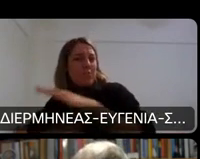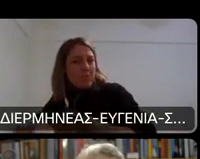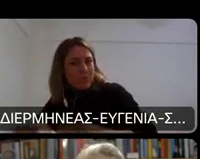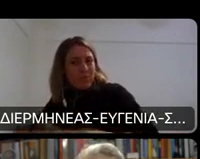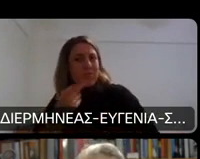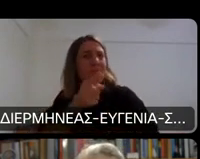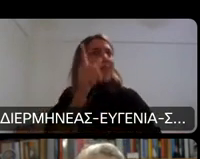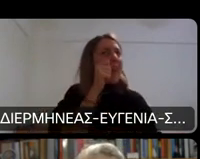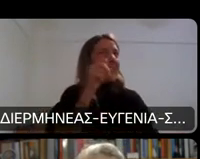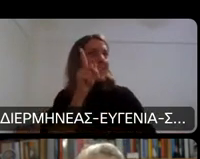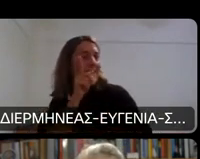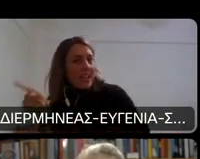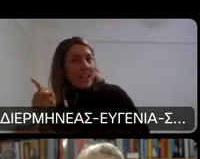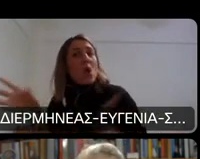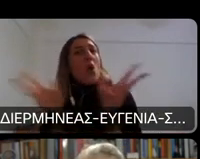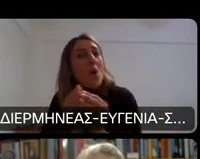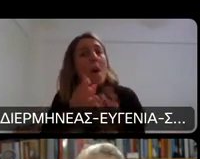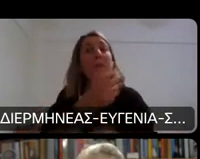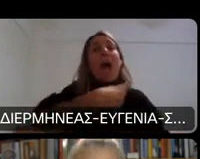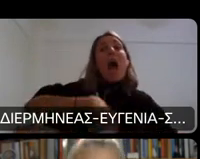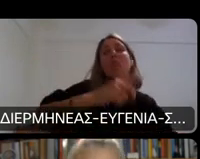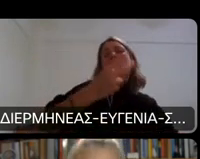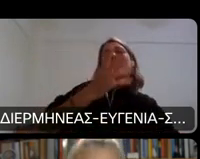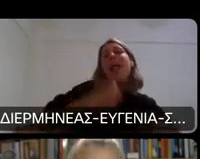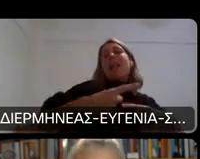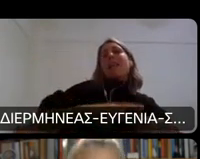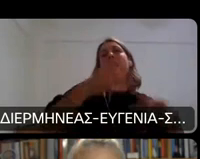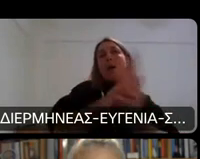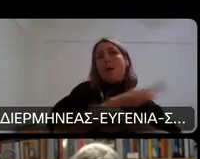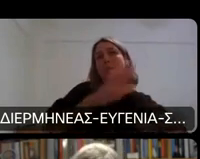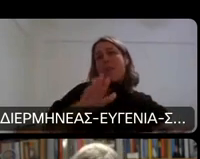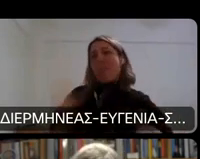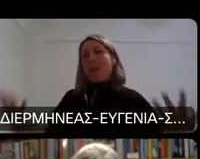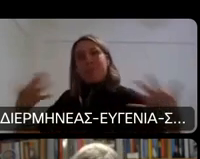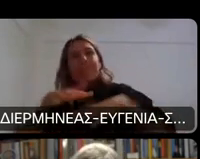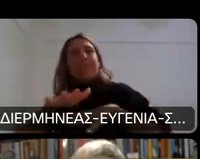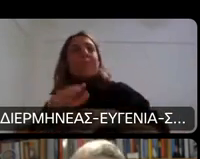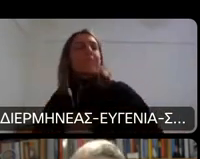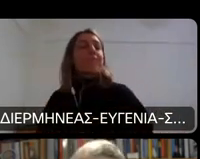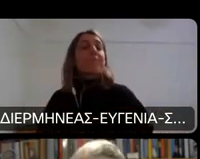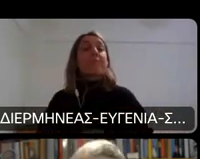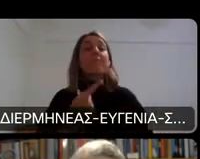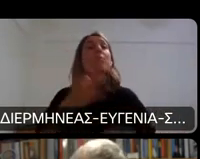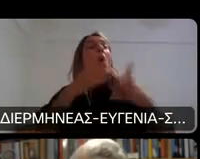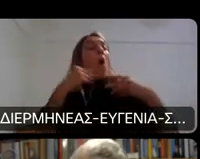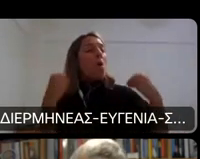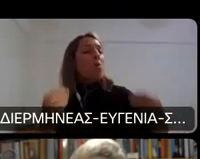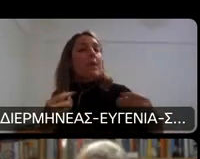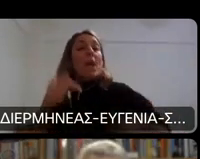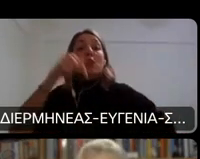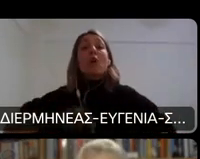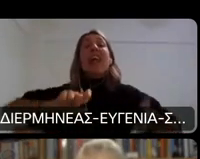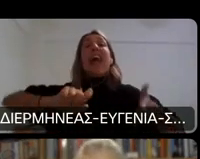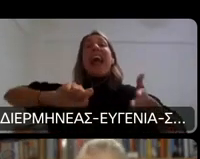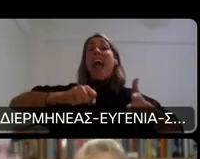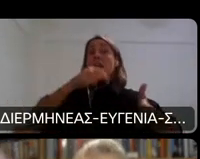με πλειονοτικούς μαθητές και μαθήτριες. Ωραία. Νομίζω ότι εφαρμόσαμε τα